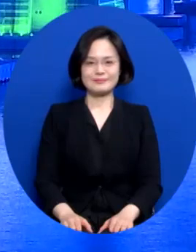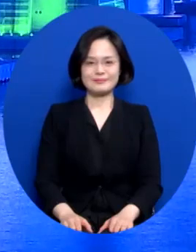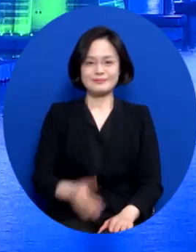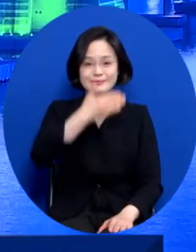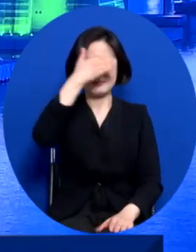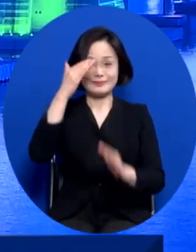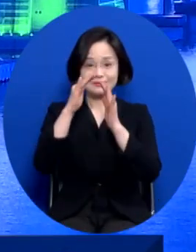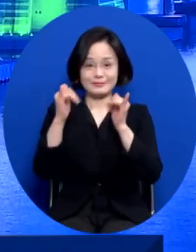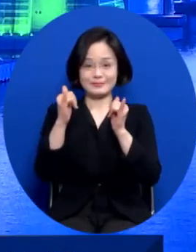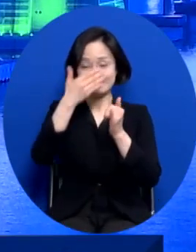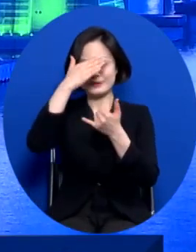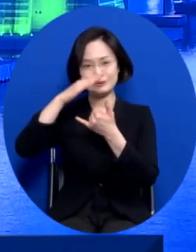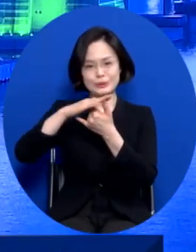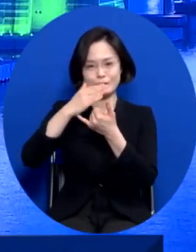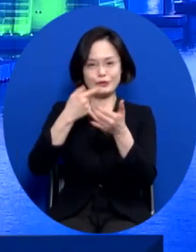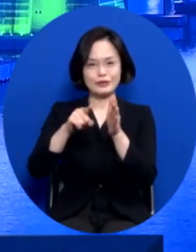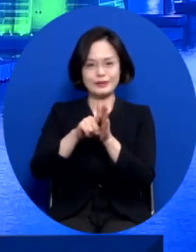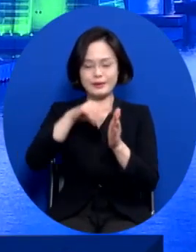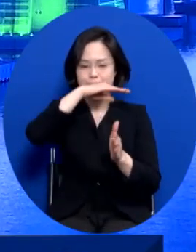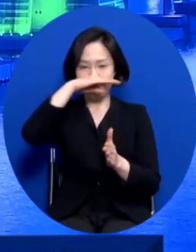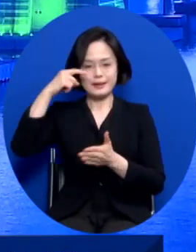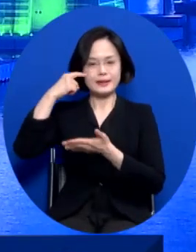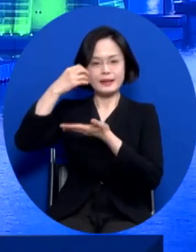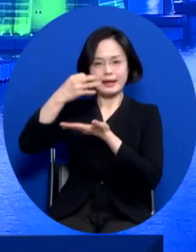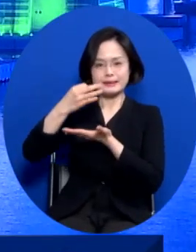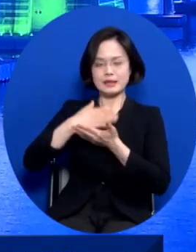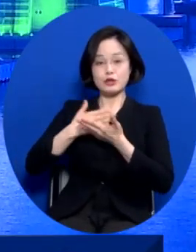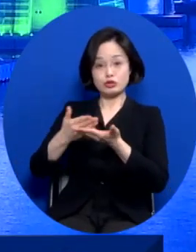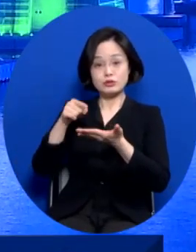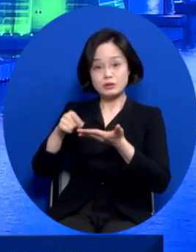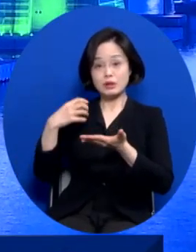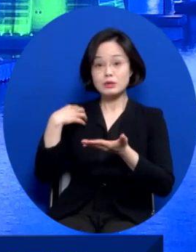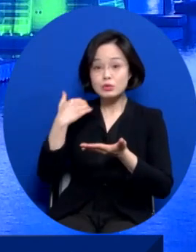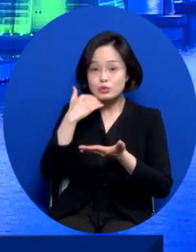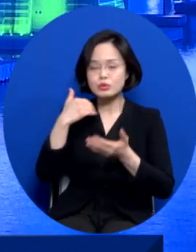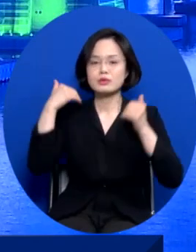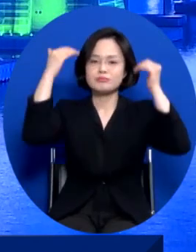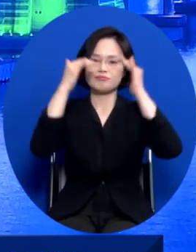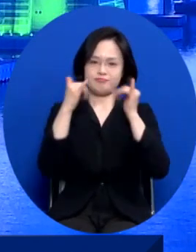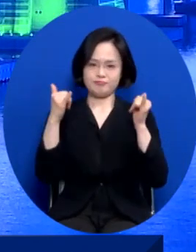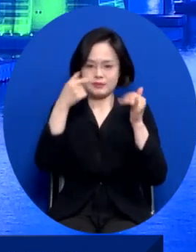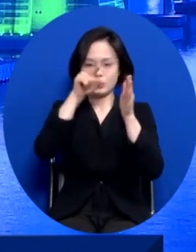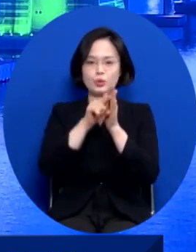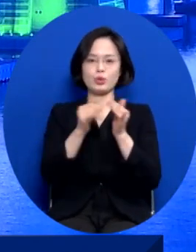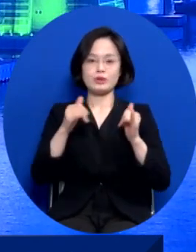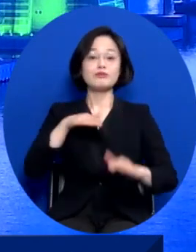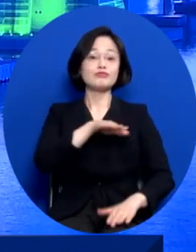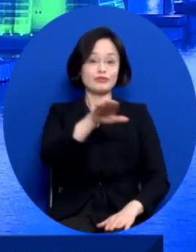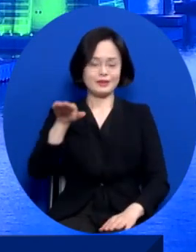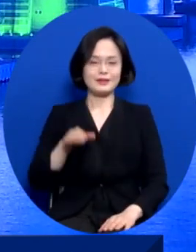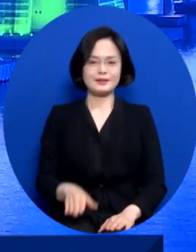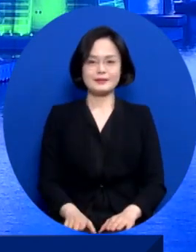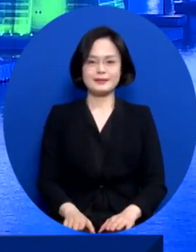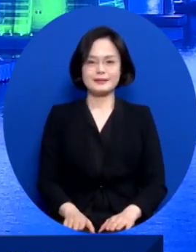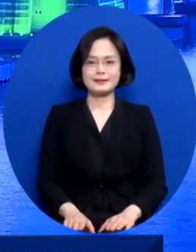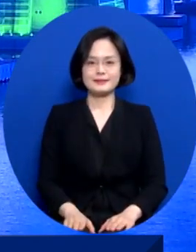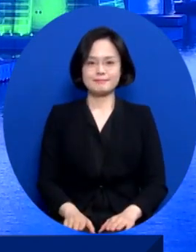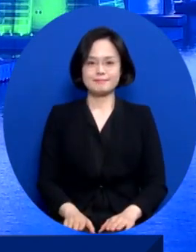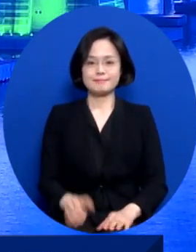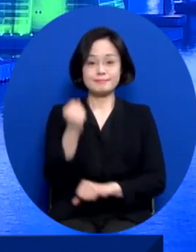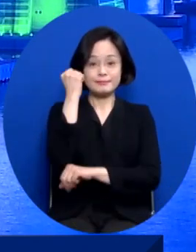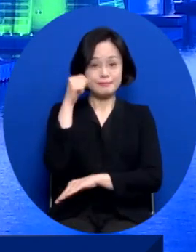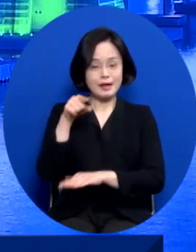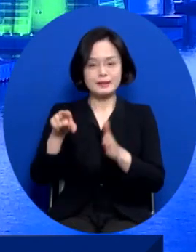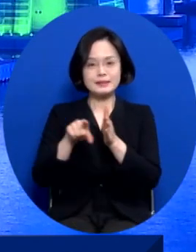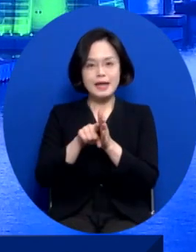다음 세대에게 바른 가치를 가르치는 일 기성세대가 반드시 감당해야 할 사명이죠 신앙에 기반한 바른 가치를